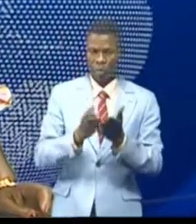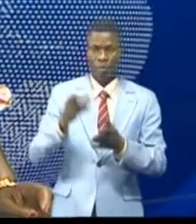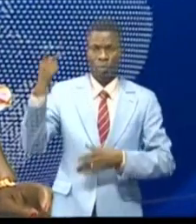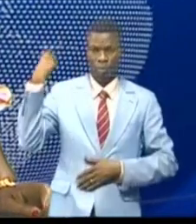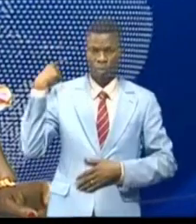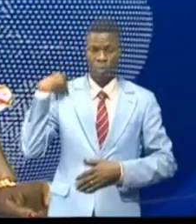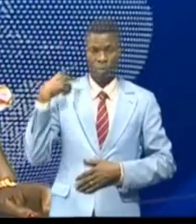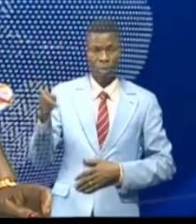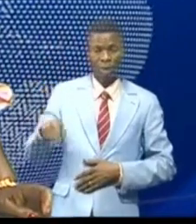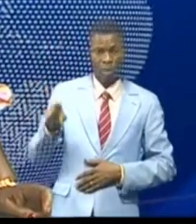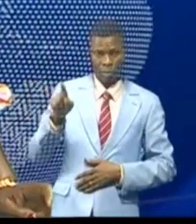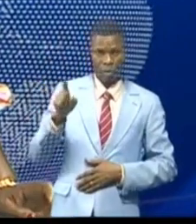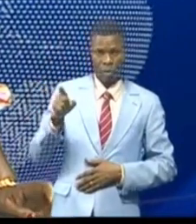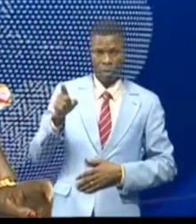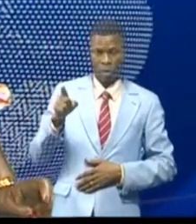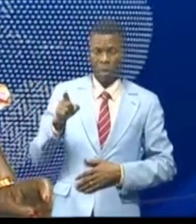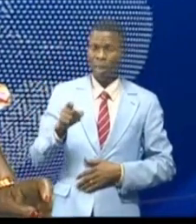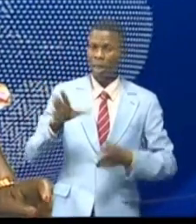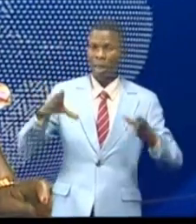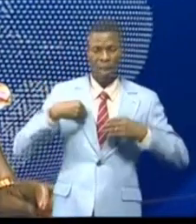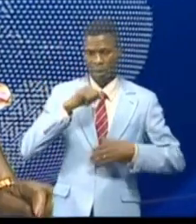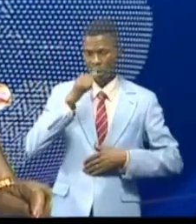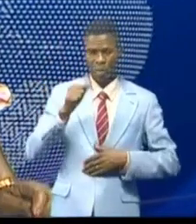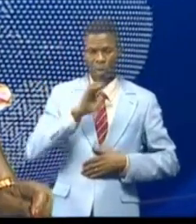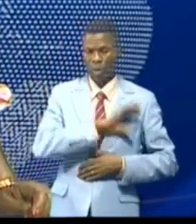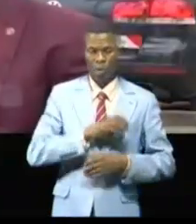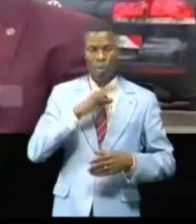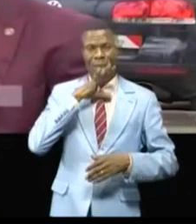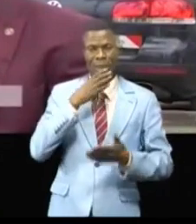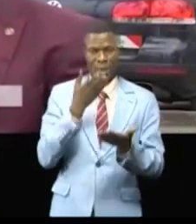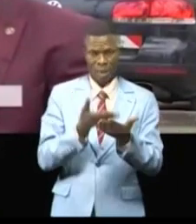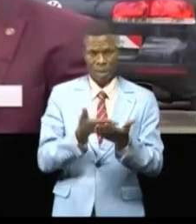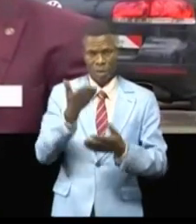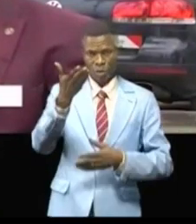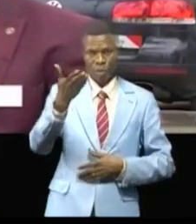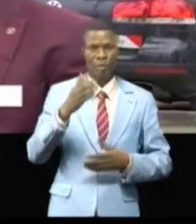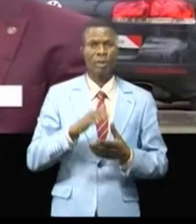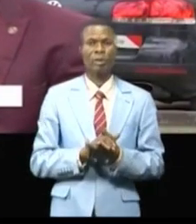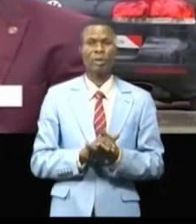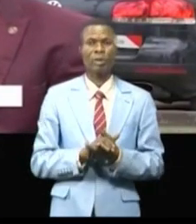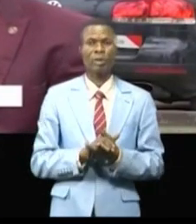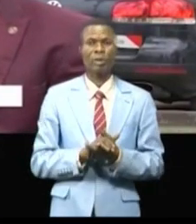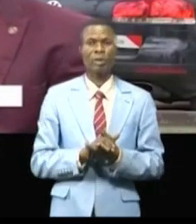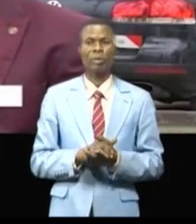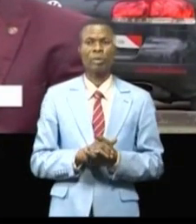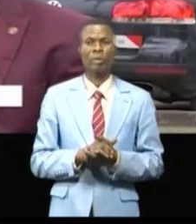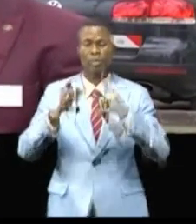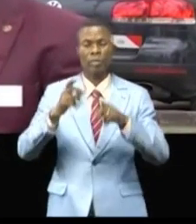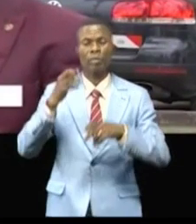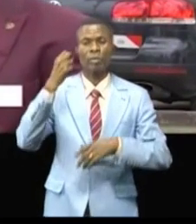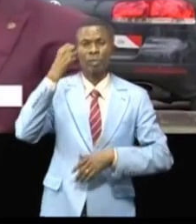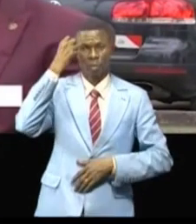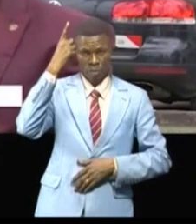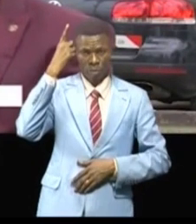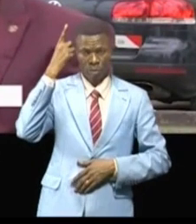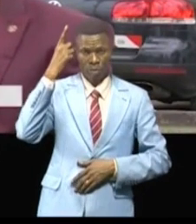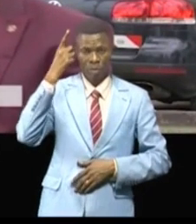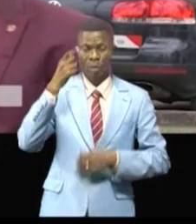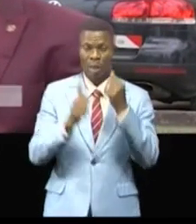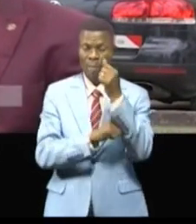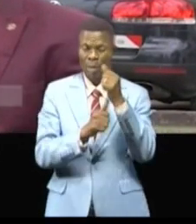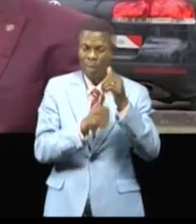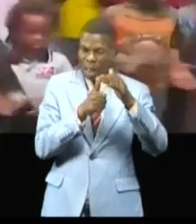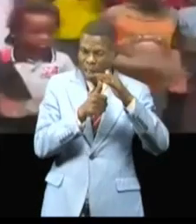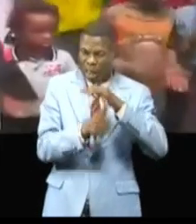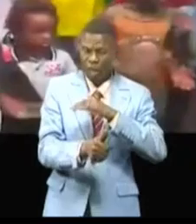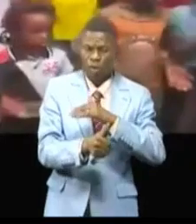les députés de ce coin condamnent ces actes. Il n'y a pas de violence. Qu'il y a une main noire